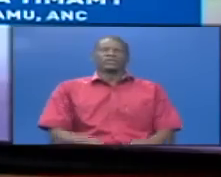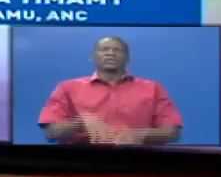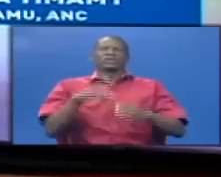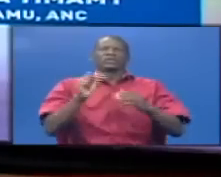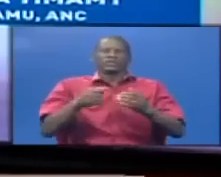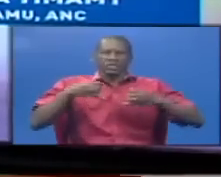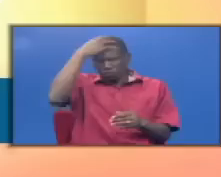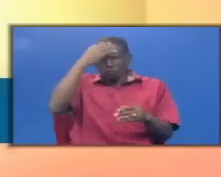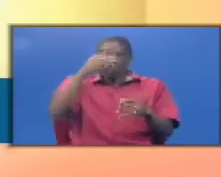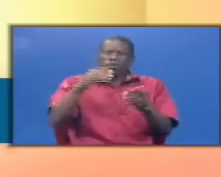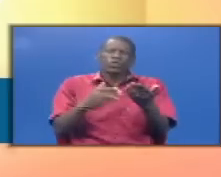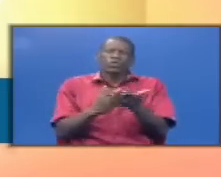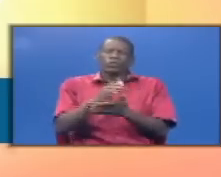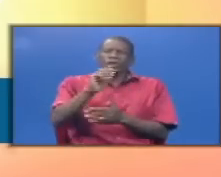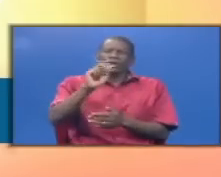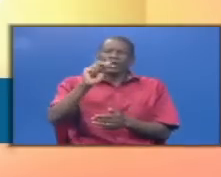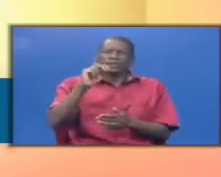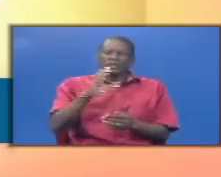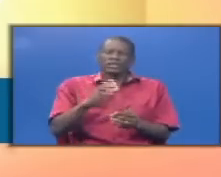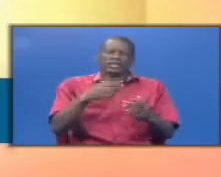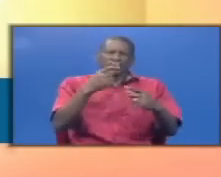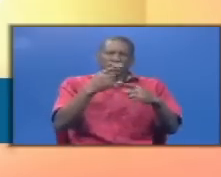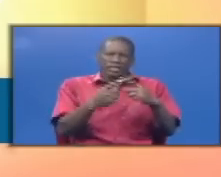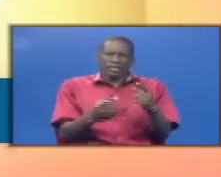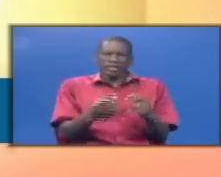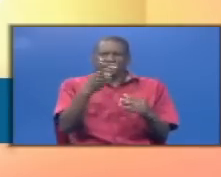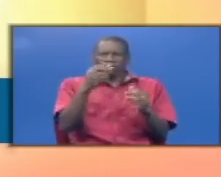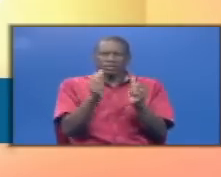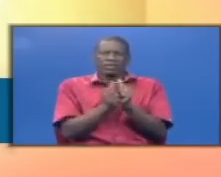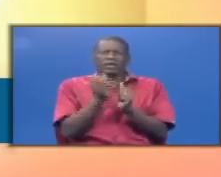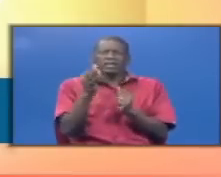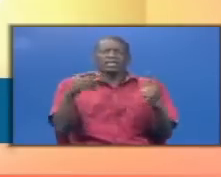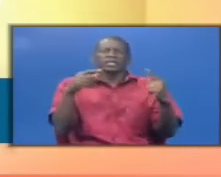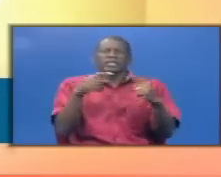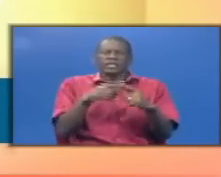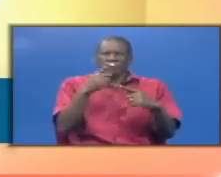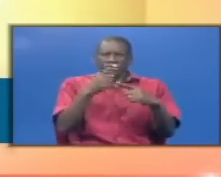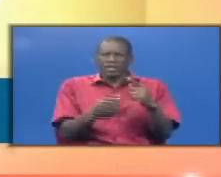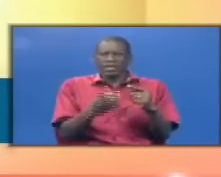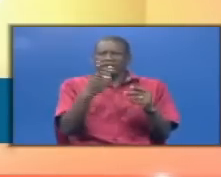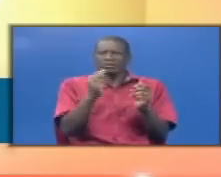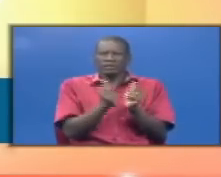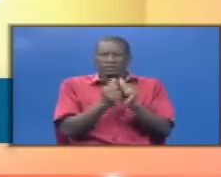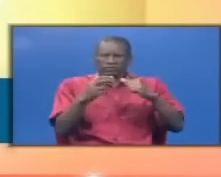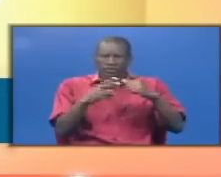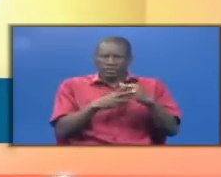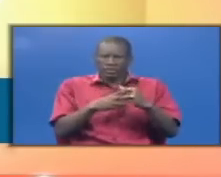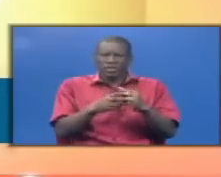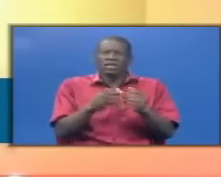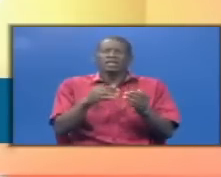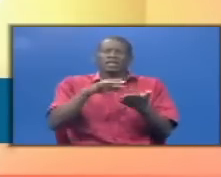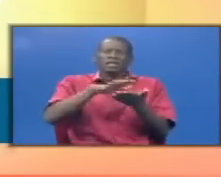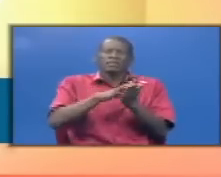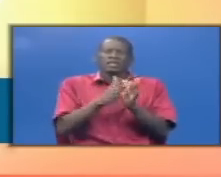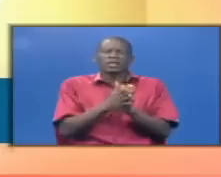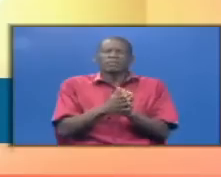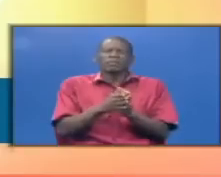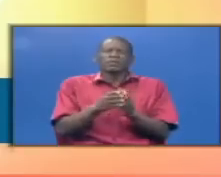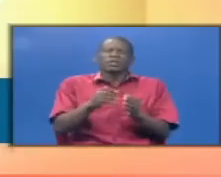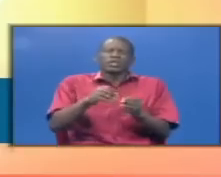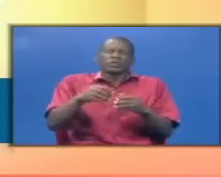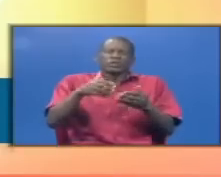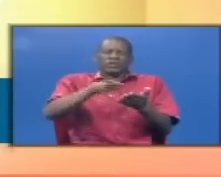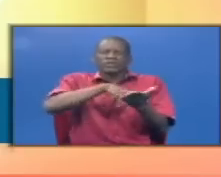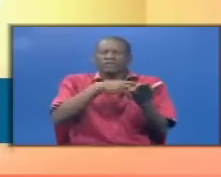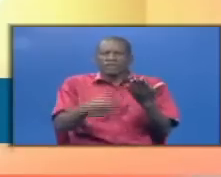Wamejaribu kujiweka hasi wakati huo mwaka 2013 hadi mwaka wa 2017. Akawa ametupa kwenye kibaridi, amerudi